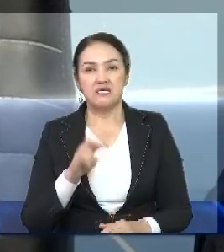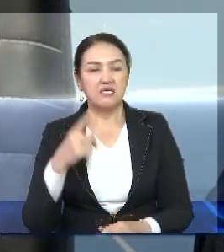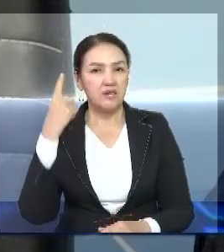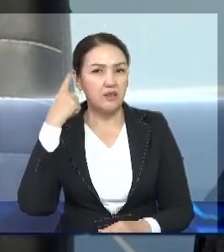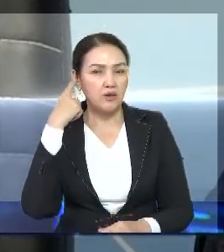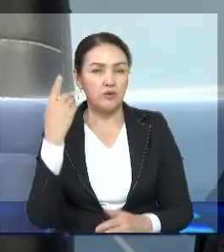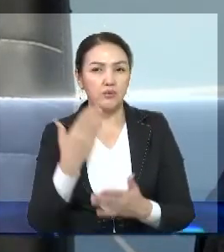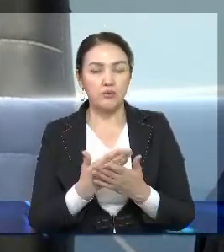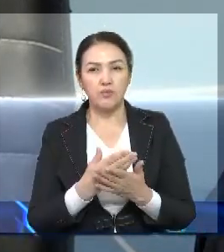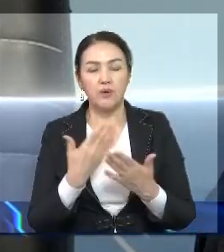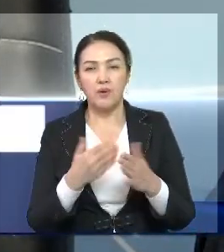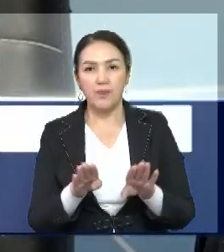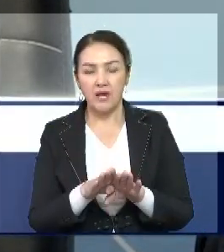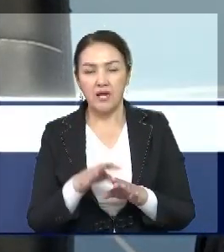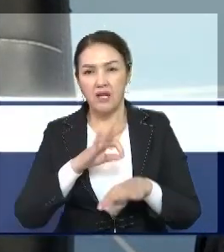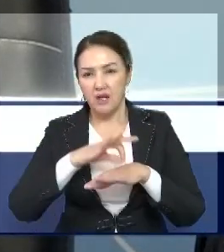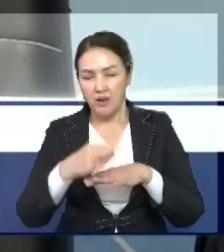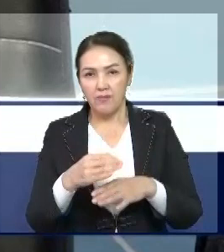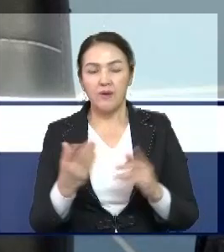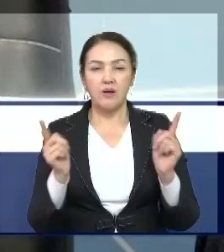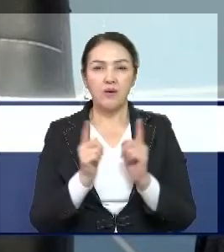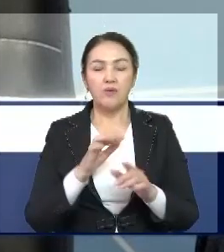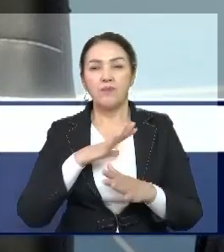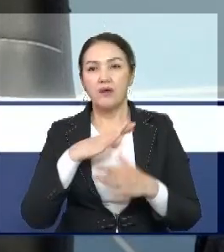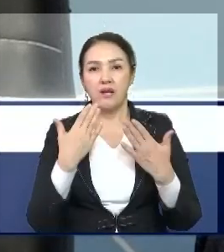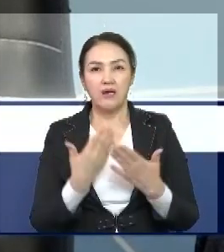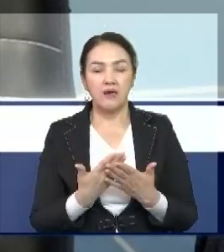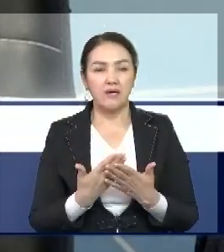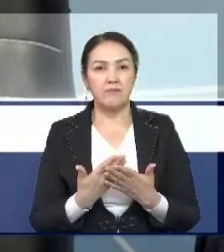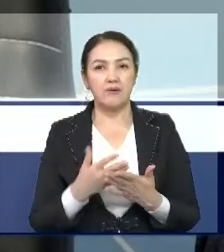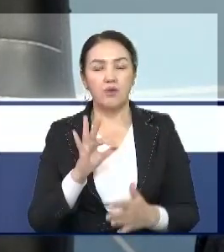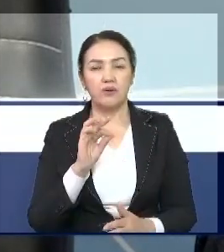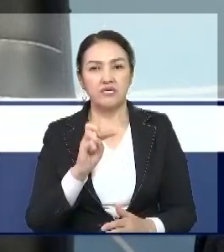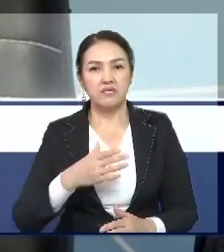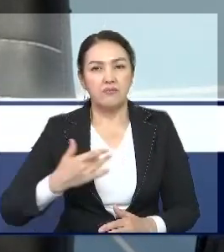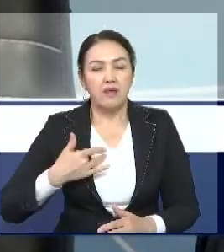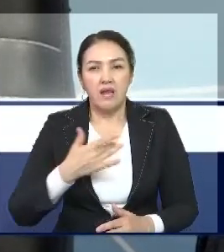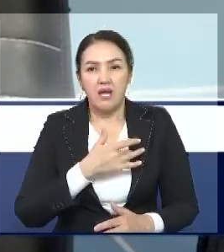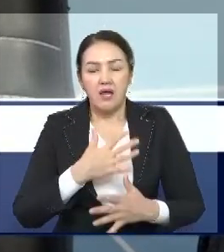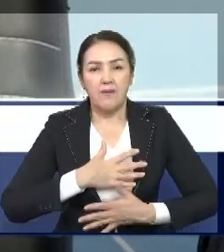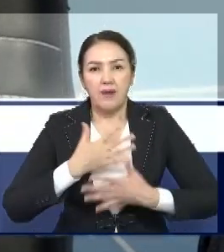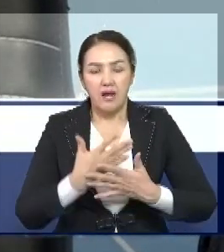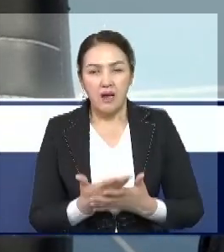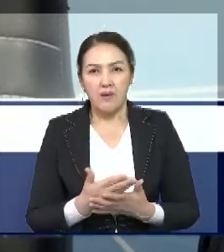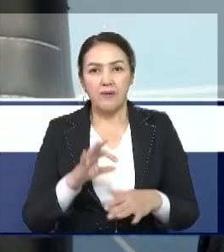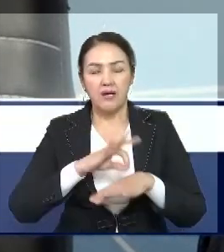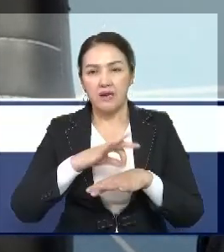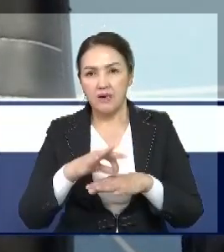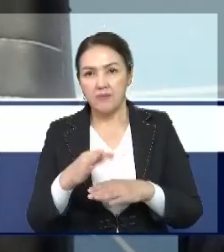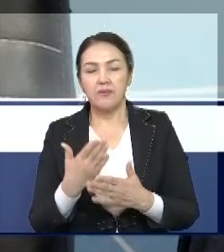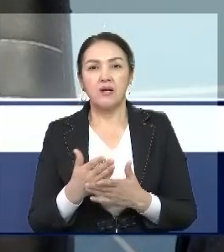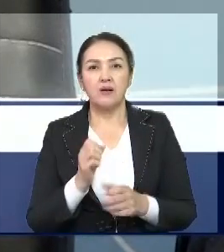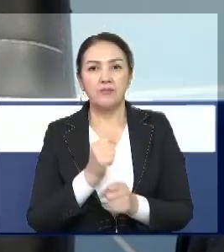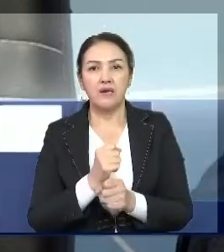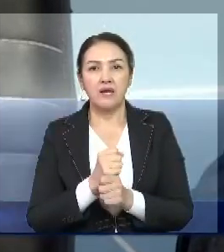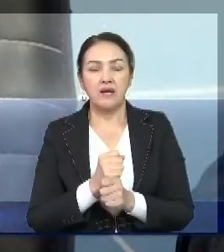Көп жағдайда кездесетін. Бұл бізде кездесіп жатқандардың көбісі бізде пневмония және қауіпті аурулардың қатарына жатады.